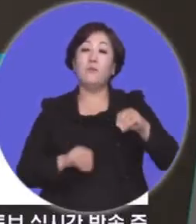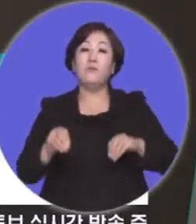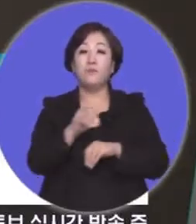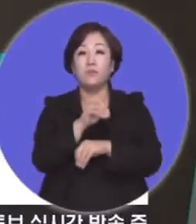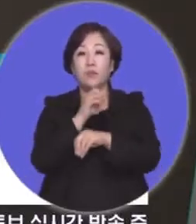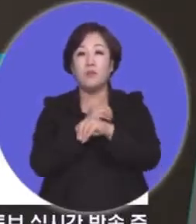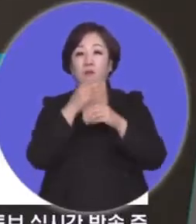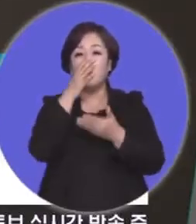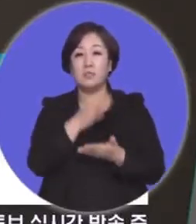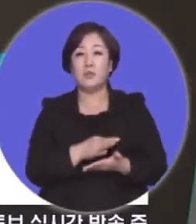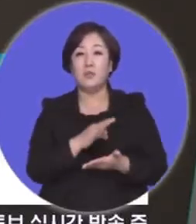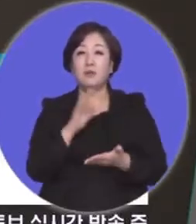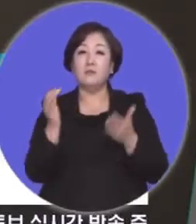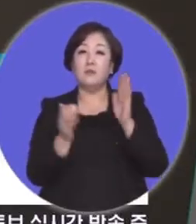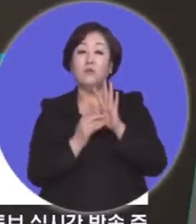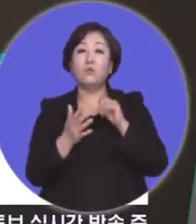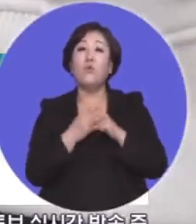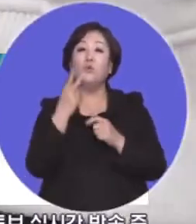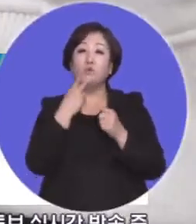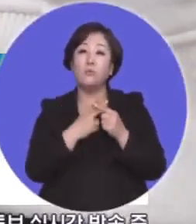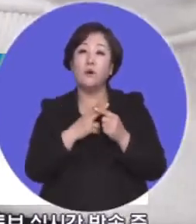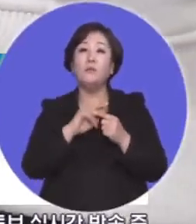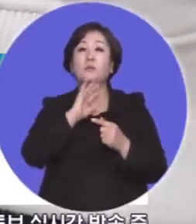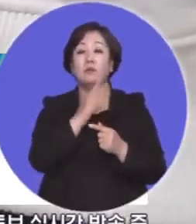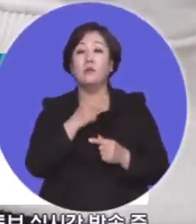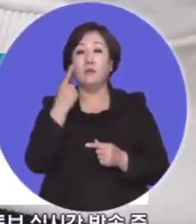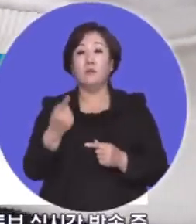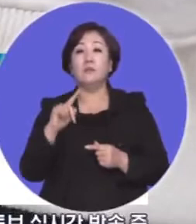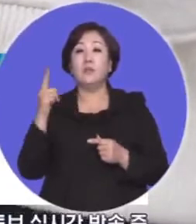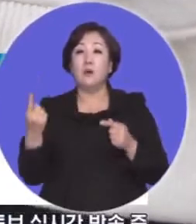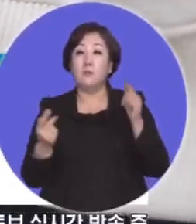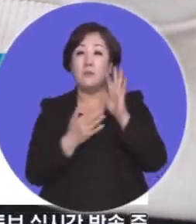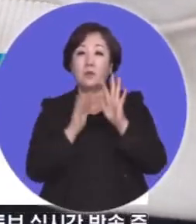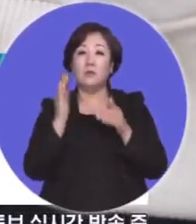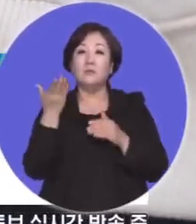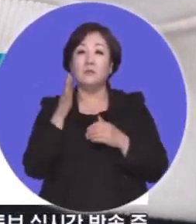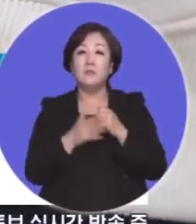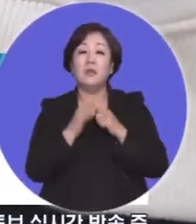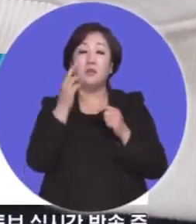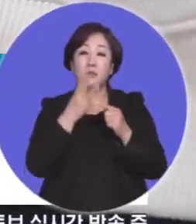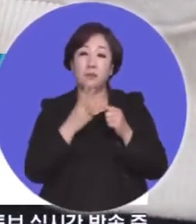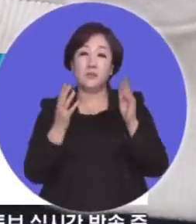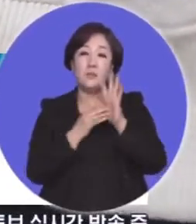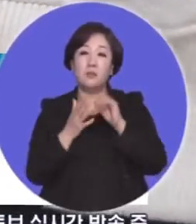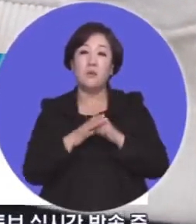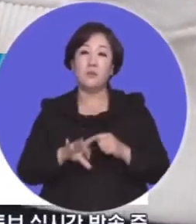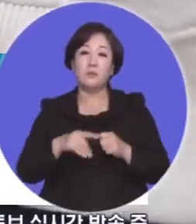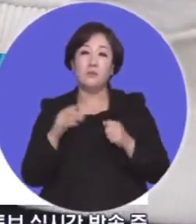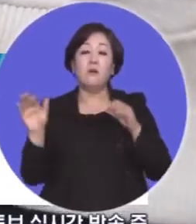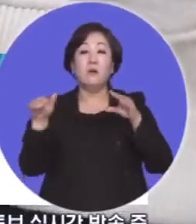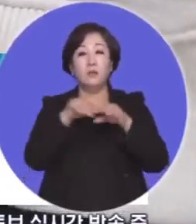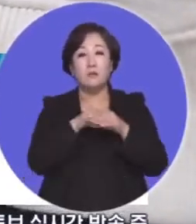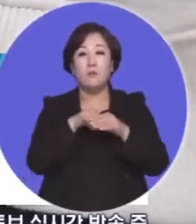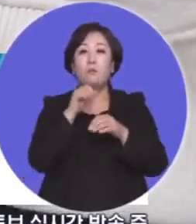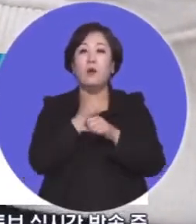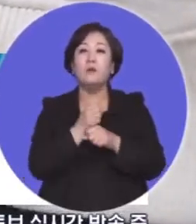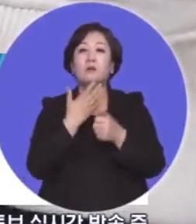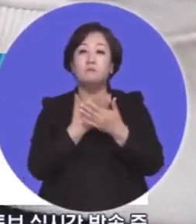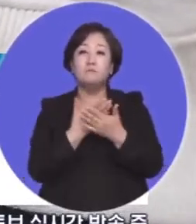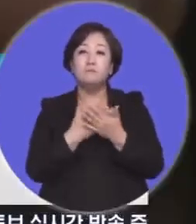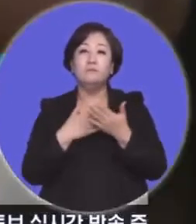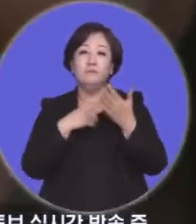저렴한 거죠 2번 거래 했고 세 번째 거래는 일단은 먼저 이익금을 되게 빨리 오를 했어요